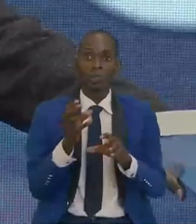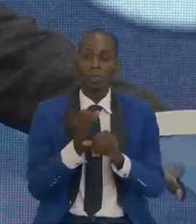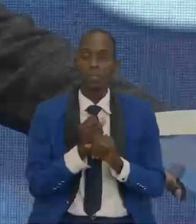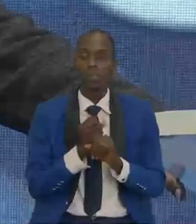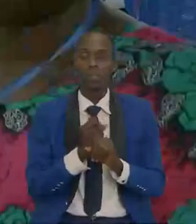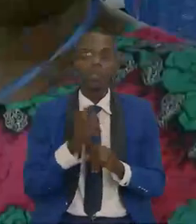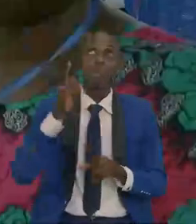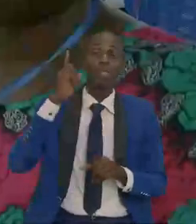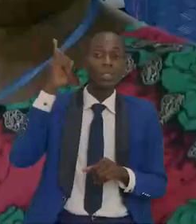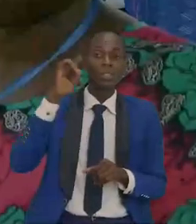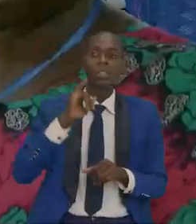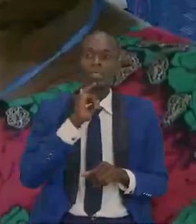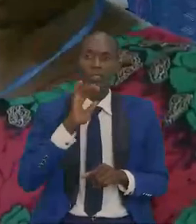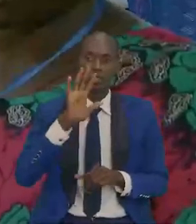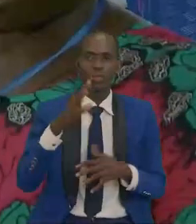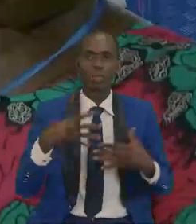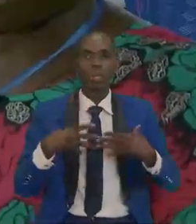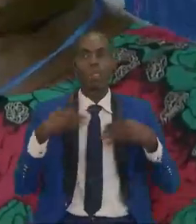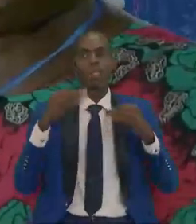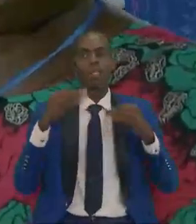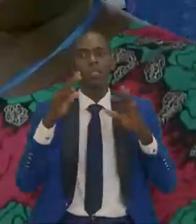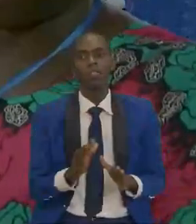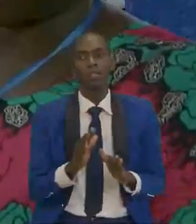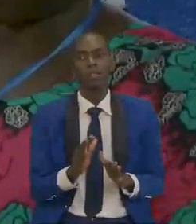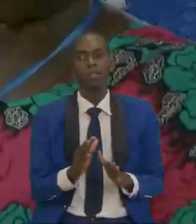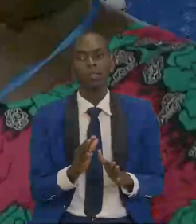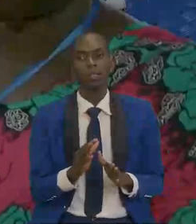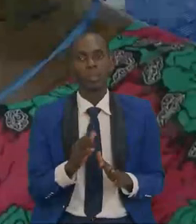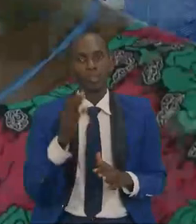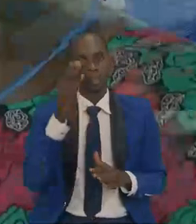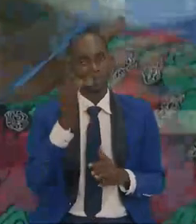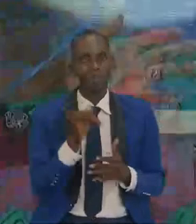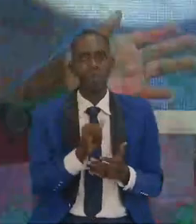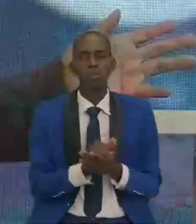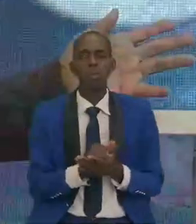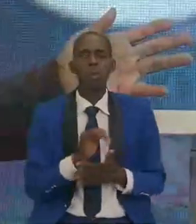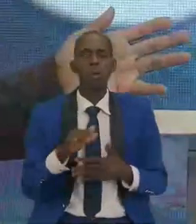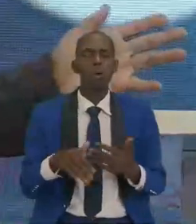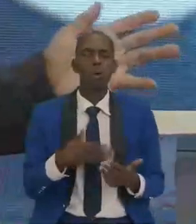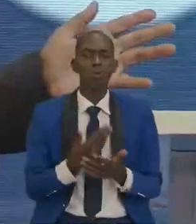Et puis ta guérison. Il est ton guérisseur.